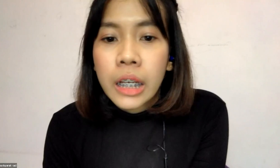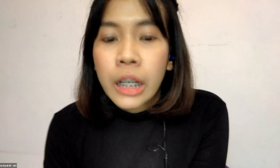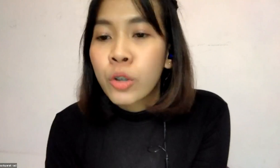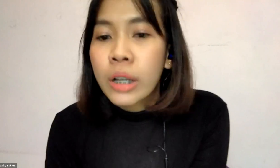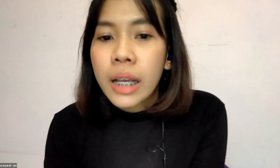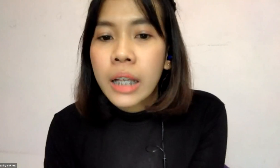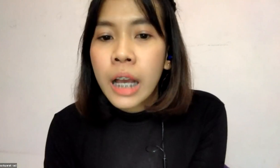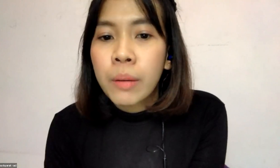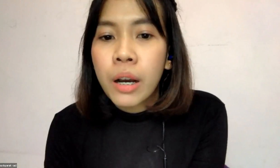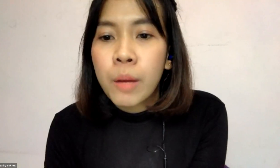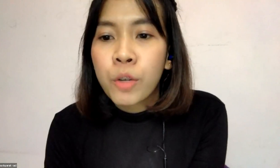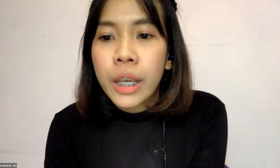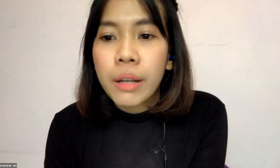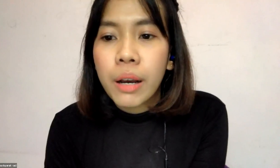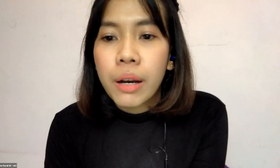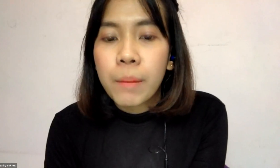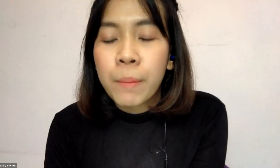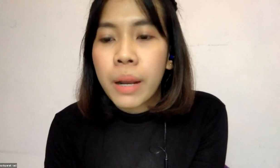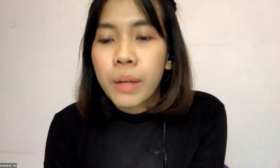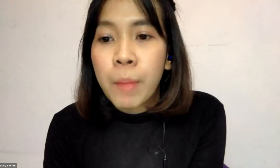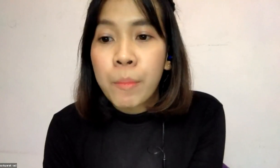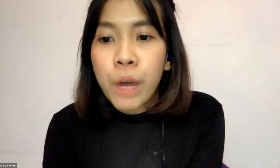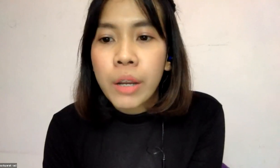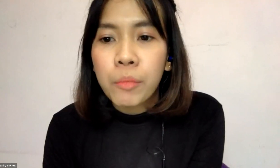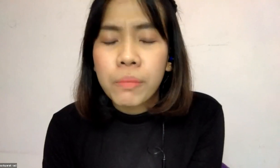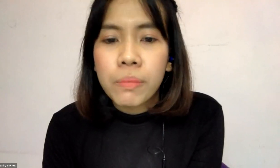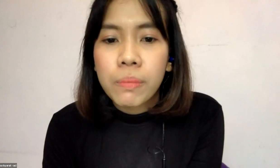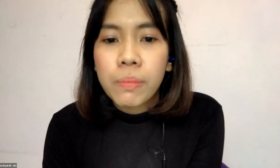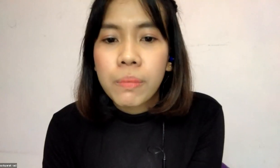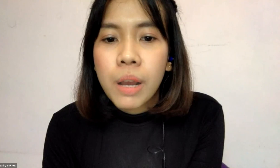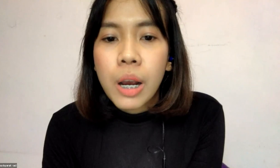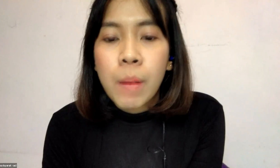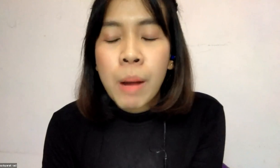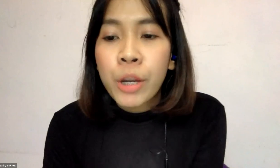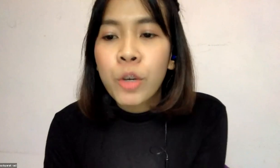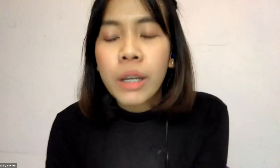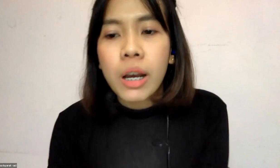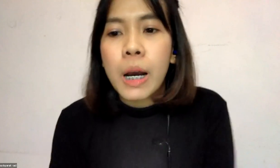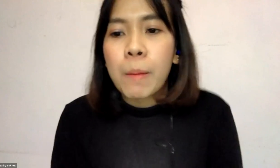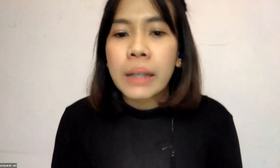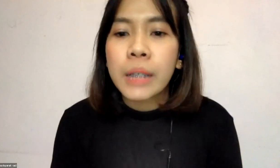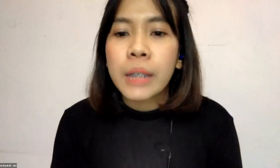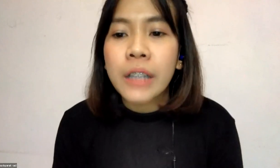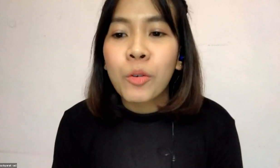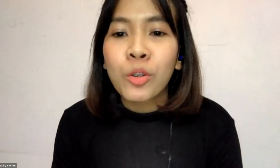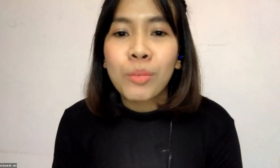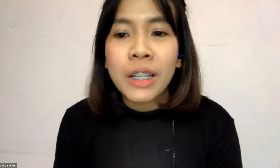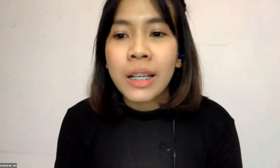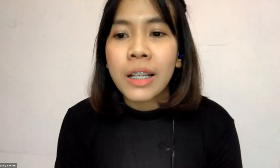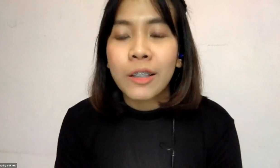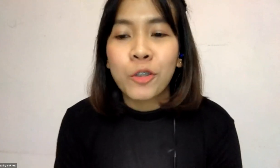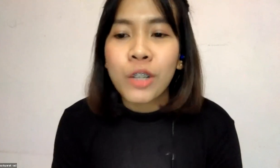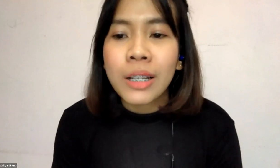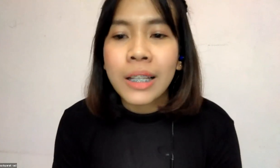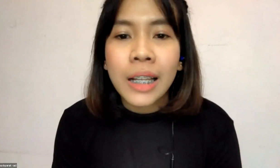yang juga saya lihat mungkin kemampuan nyamuk kemampuannya mungkin masih bisa untuk